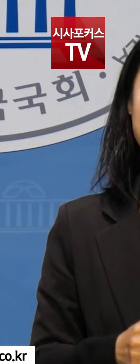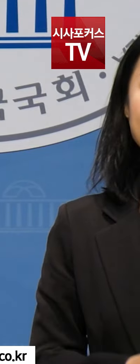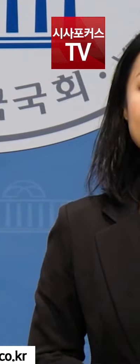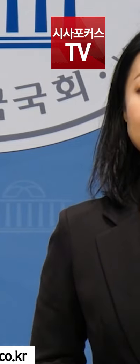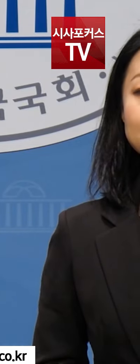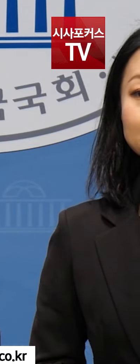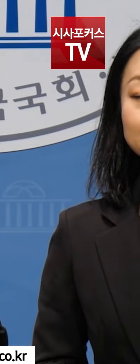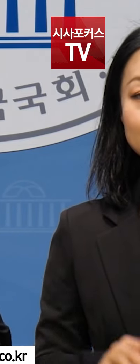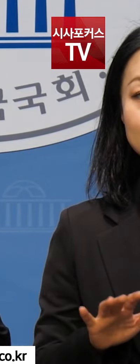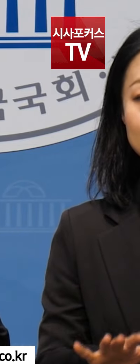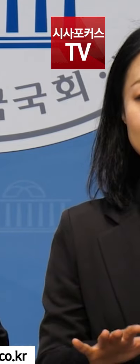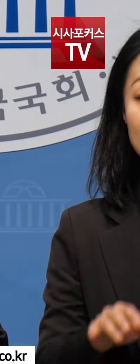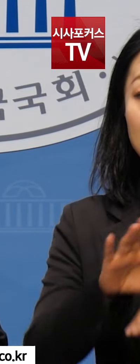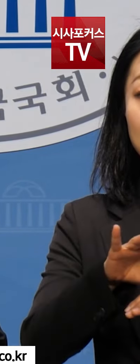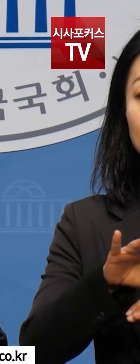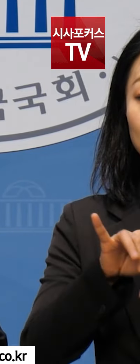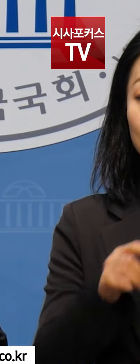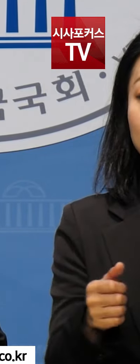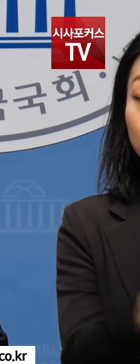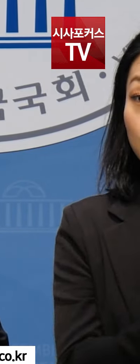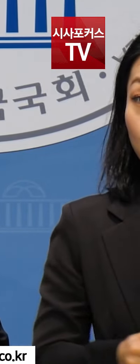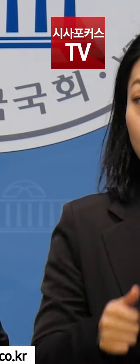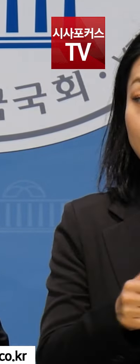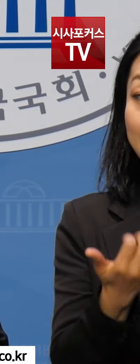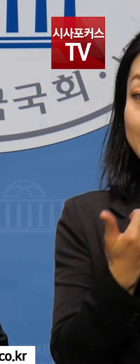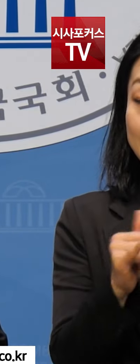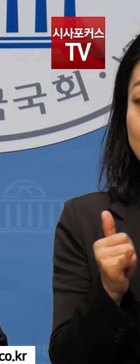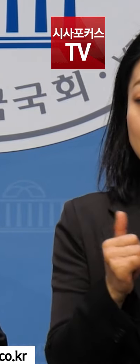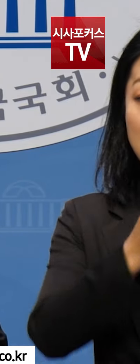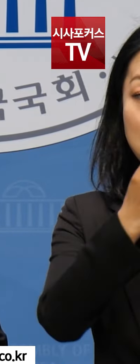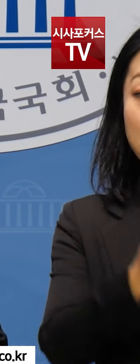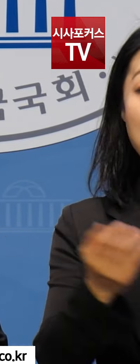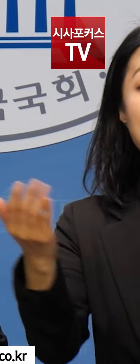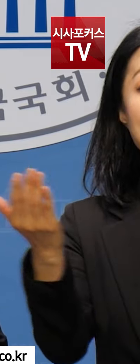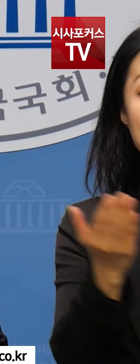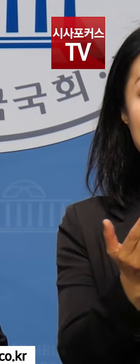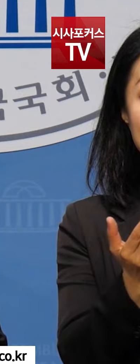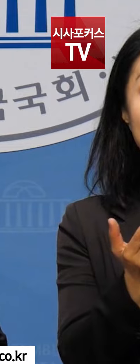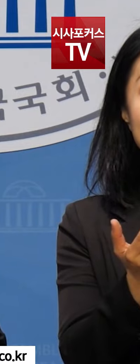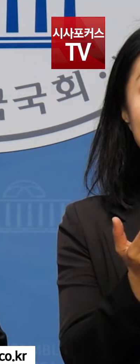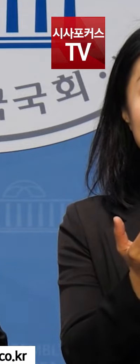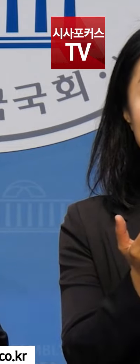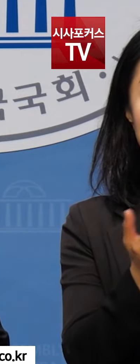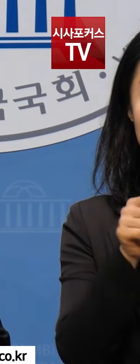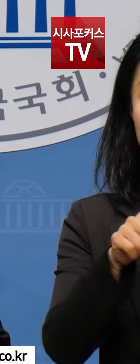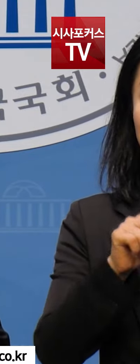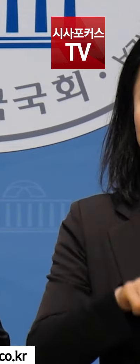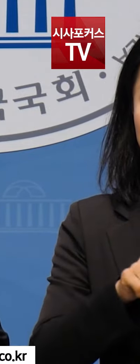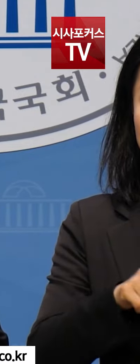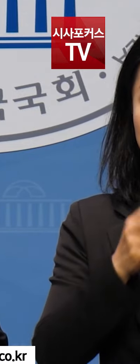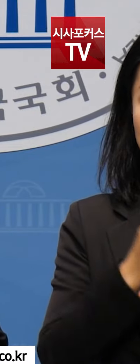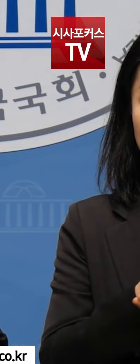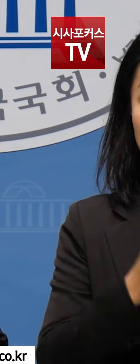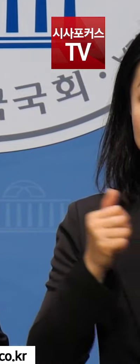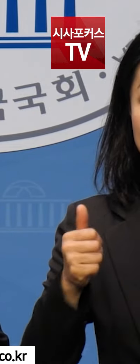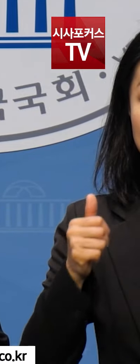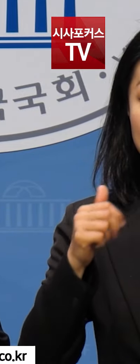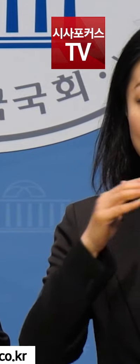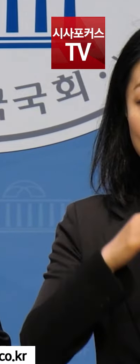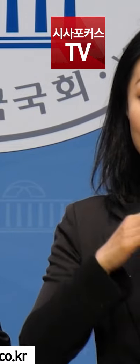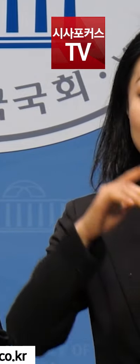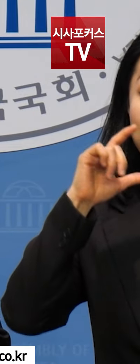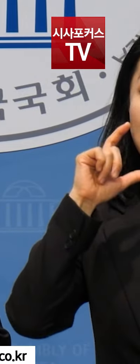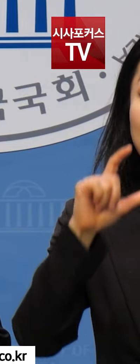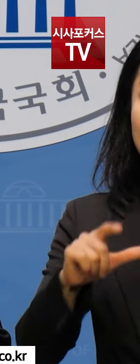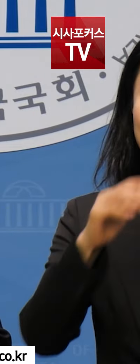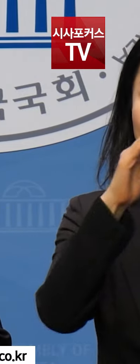오늘은 방송통신위원회 2인 체제 적법성에 관한 최근 헌법재판소 판결에 대해서